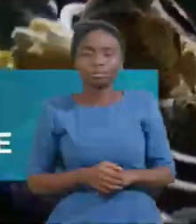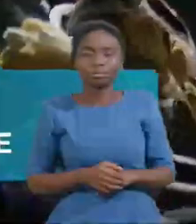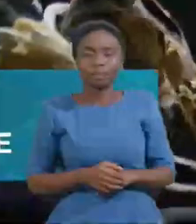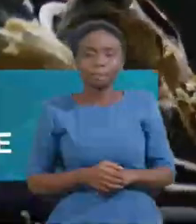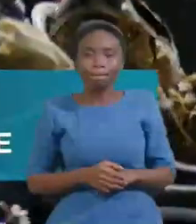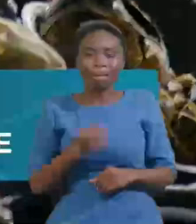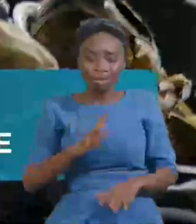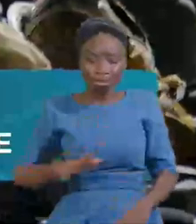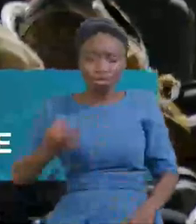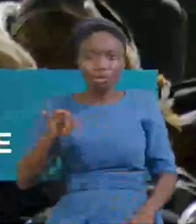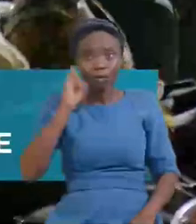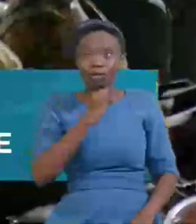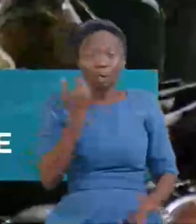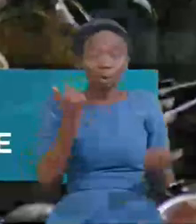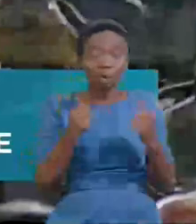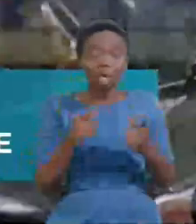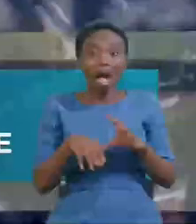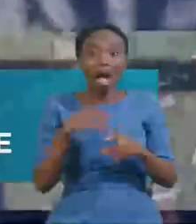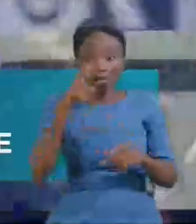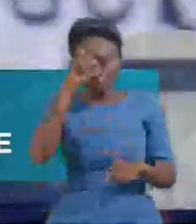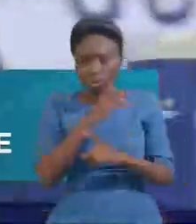Tu iras de l'avant.